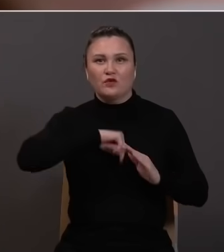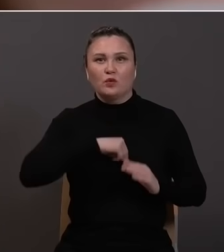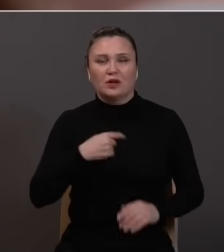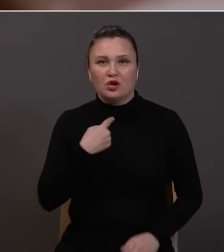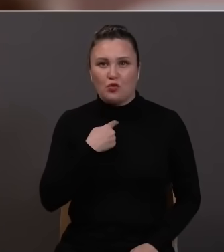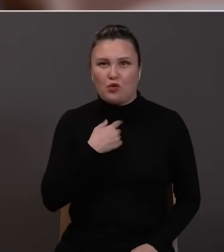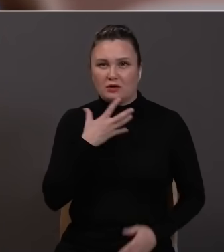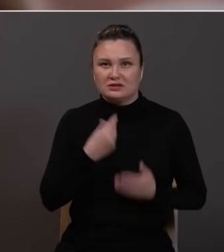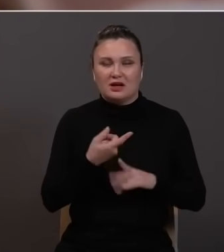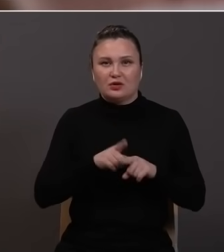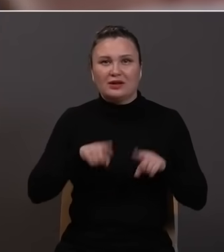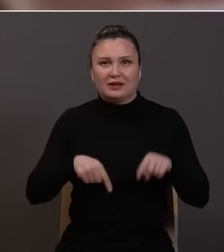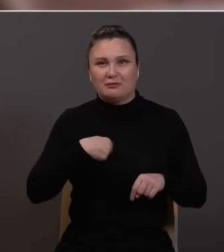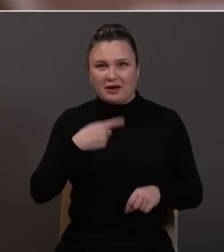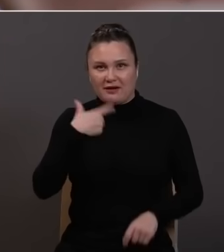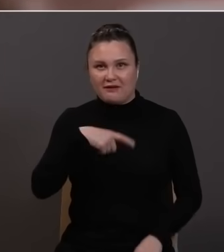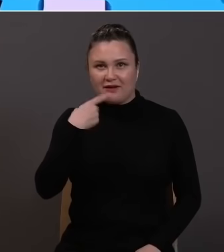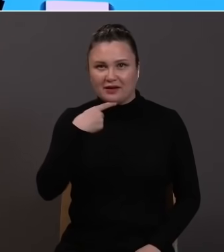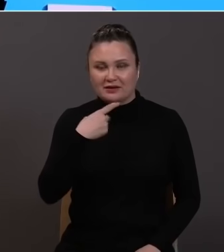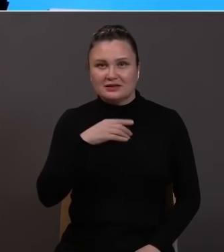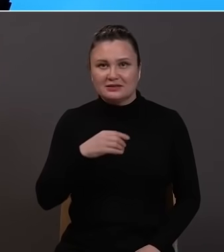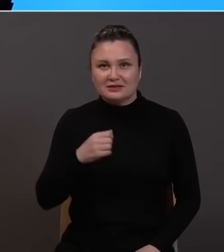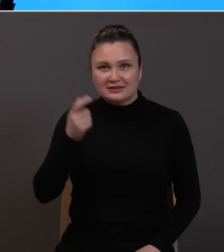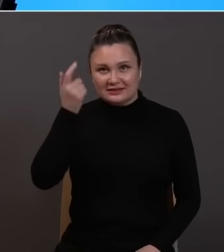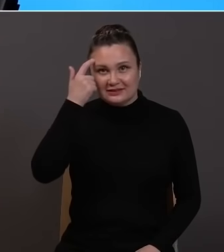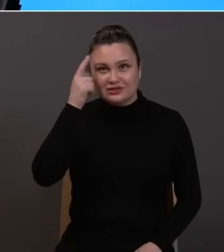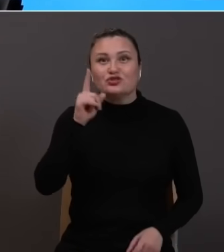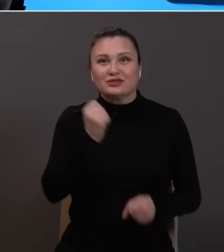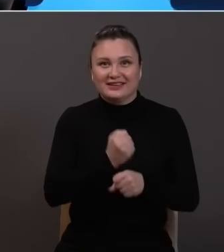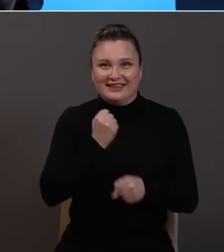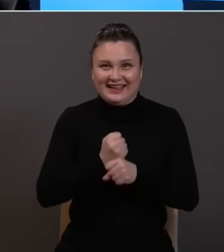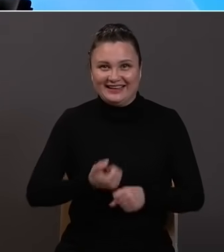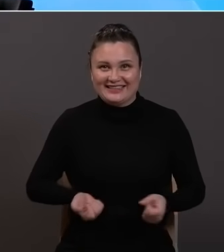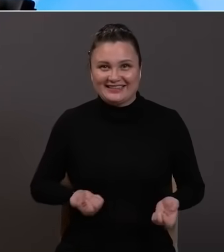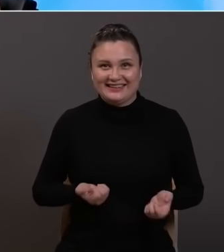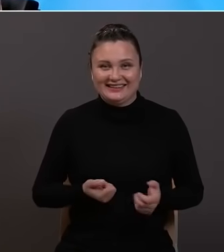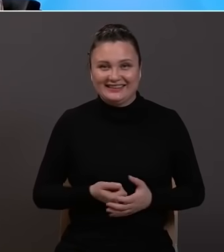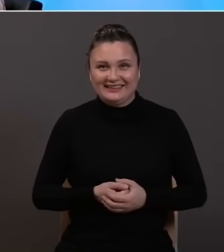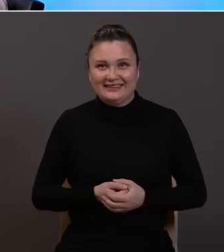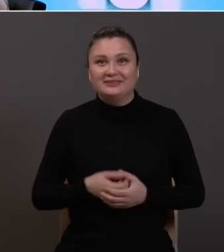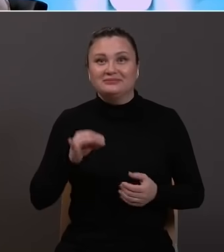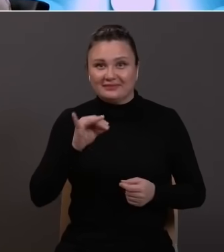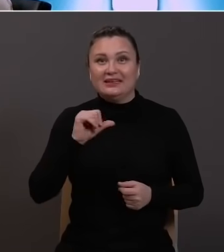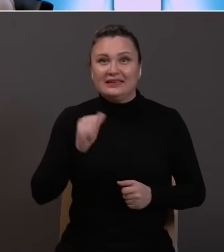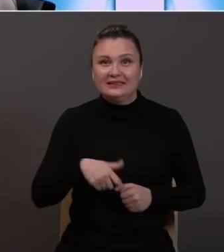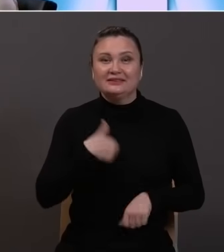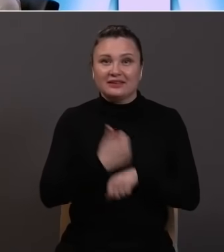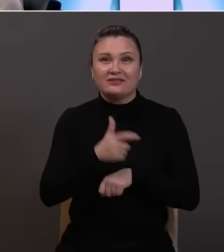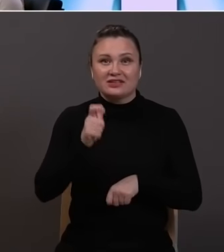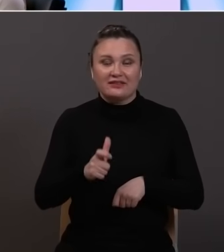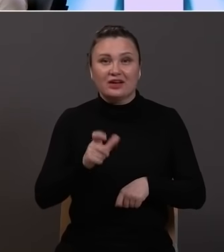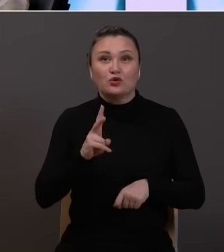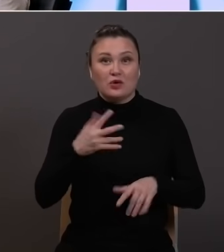голос, который иногда тебе говорит... Старик, а что мы тут делаем? Или еще какой-то диалог. И вот самое главное, я думаю, человек